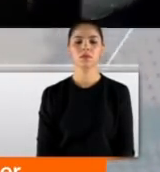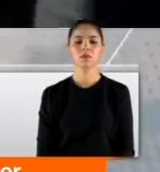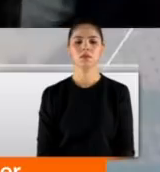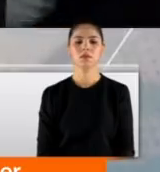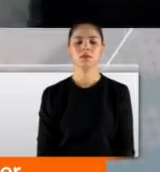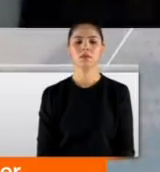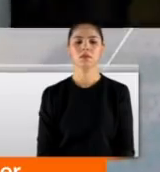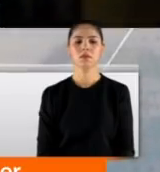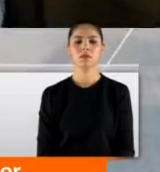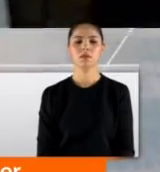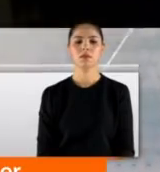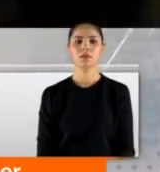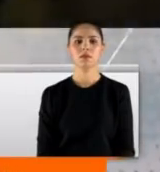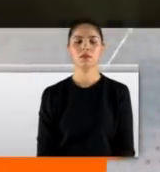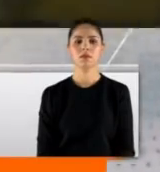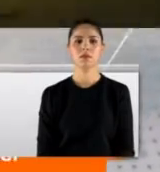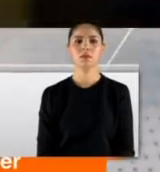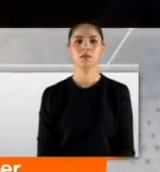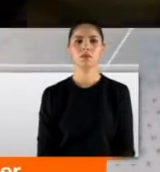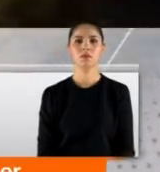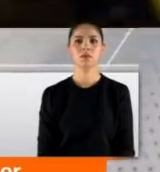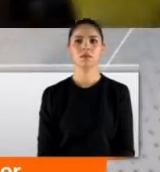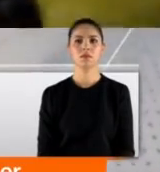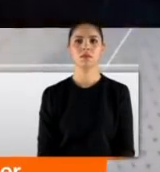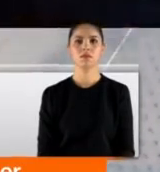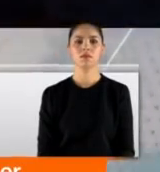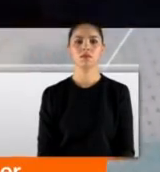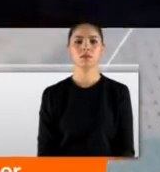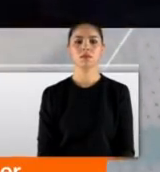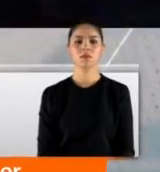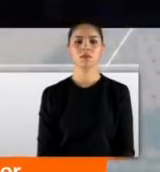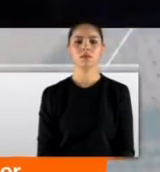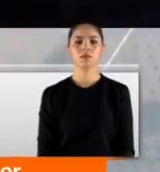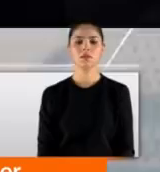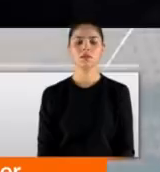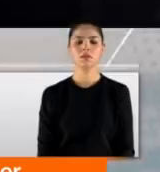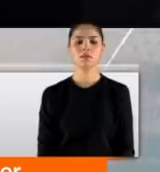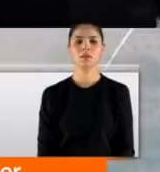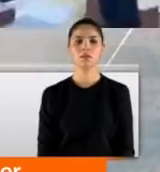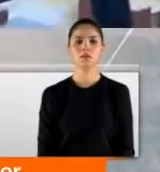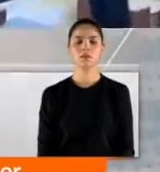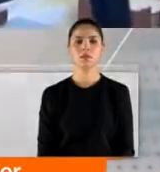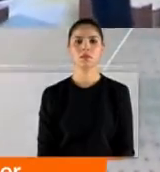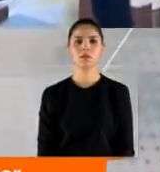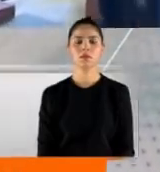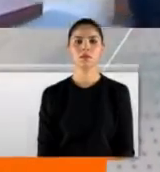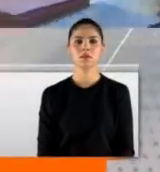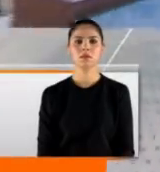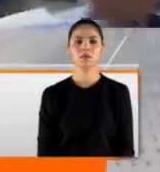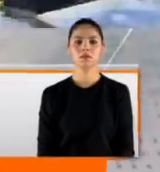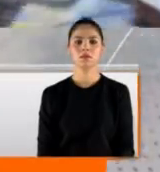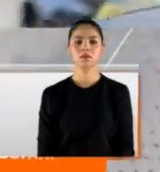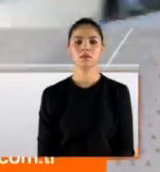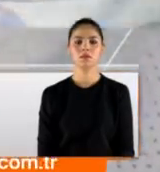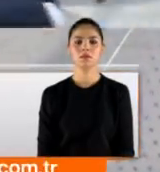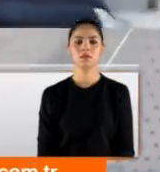kurulu partiden ihraç etme kararı vermiştir. CHP, İyi Parti ve Saadet Partisi'nin